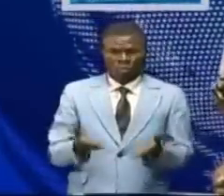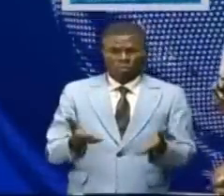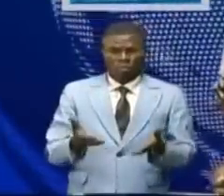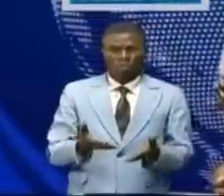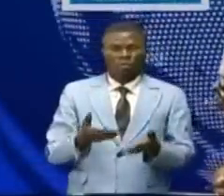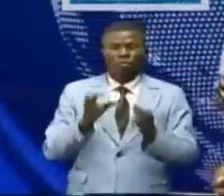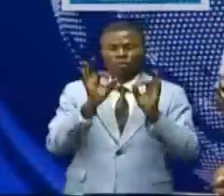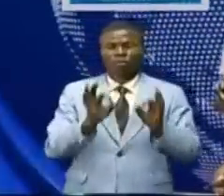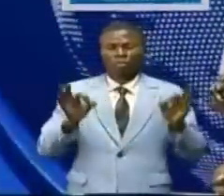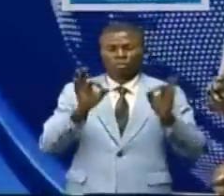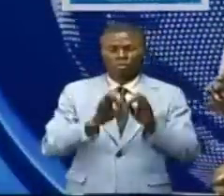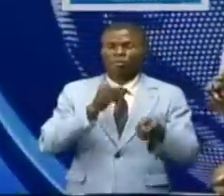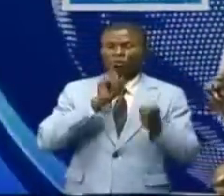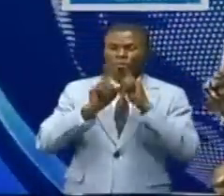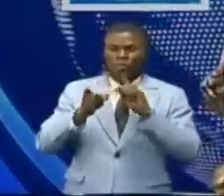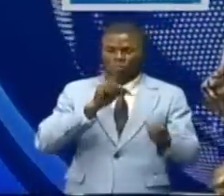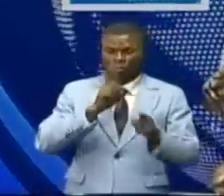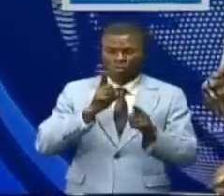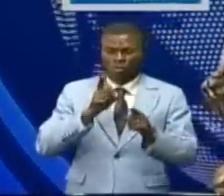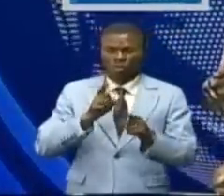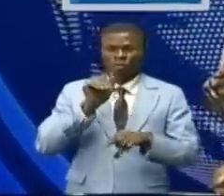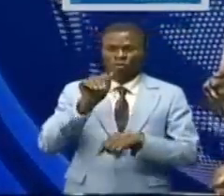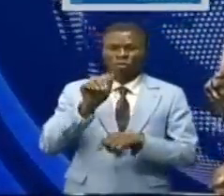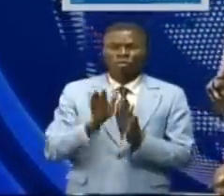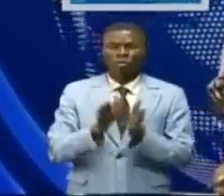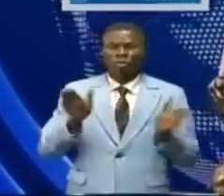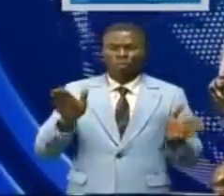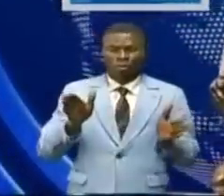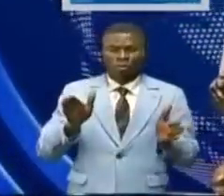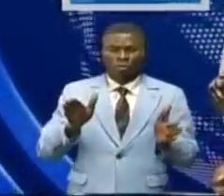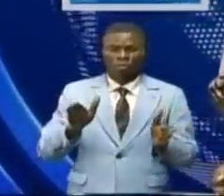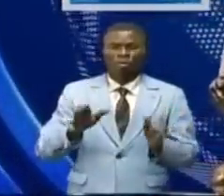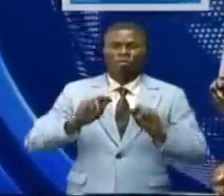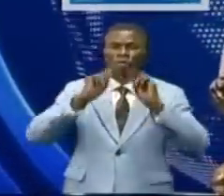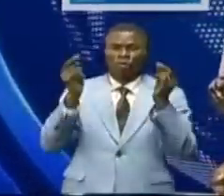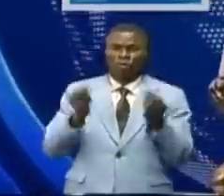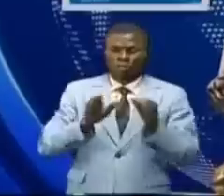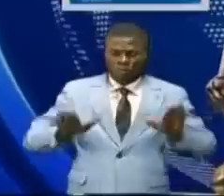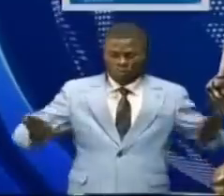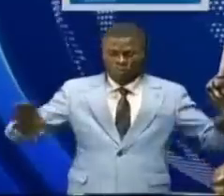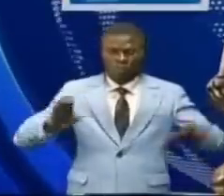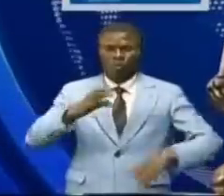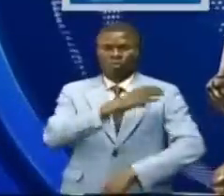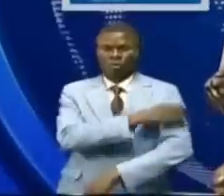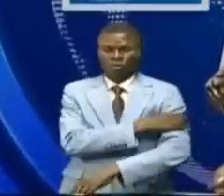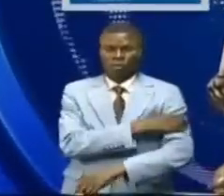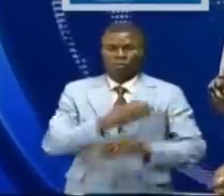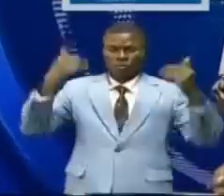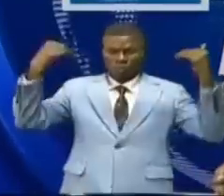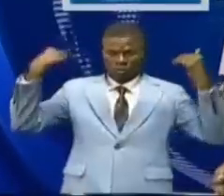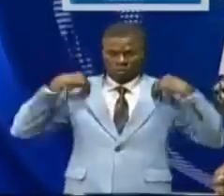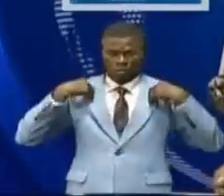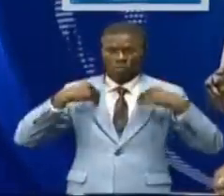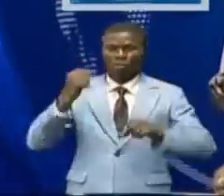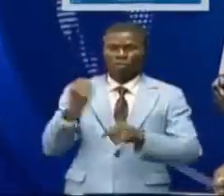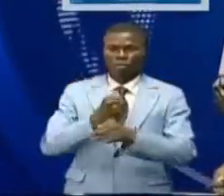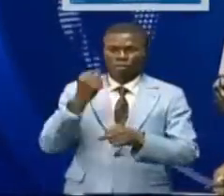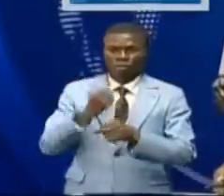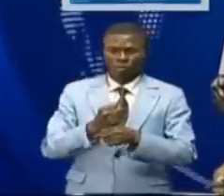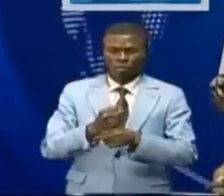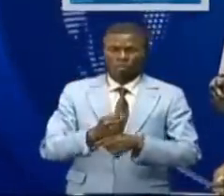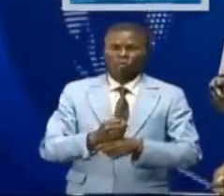été l'essentiel des échanges entre les directeurs généraux de l'autorité d'aviation civile et de l'autorité de régulation de